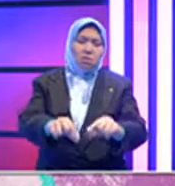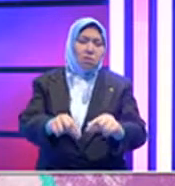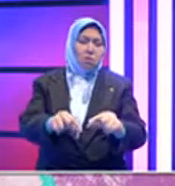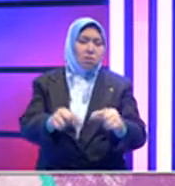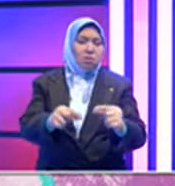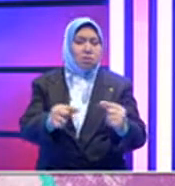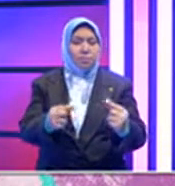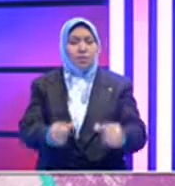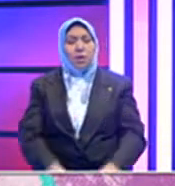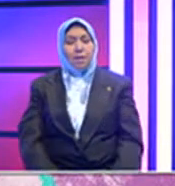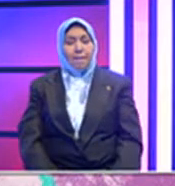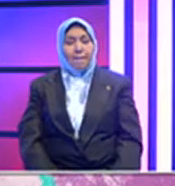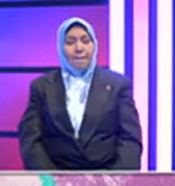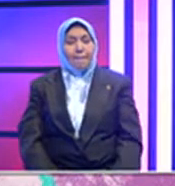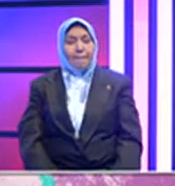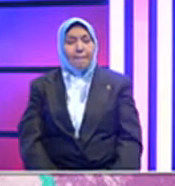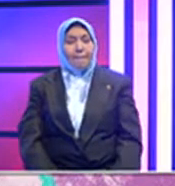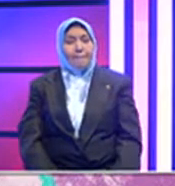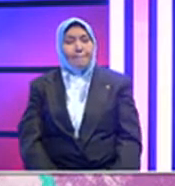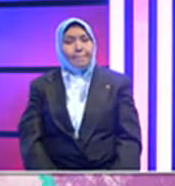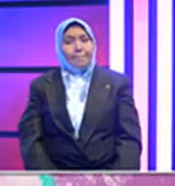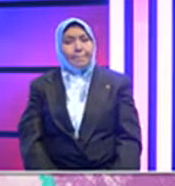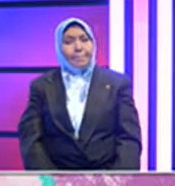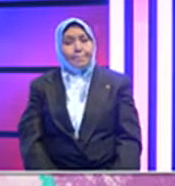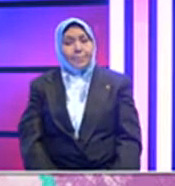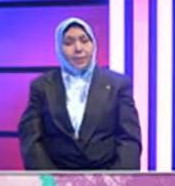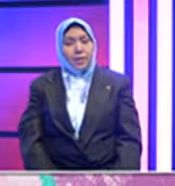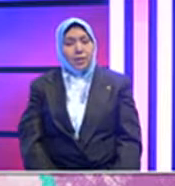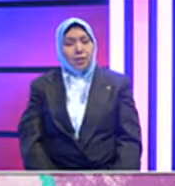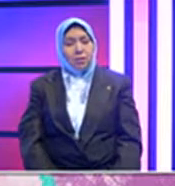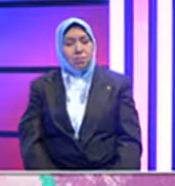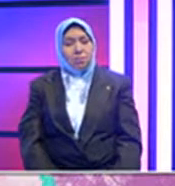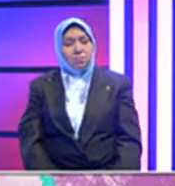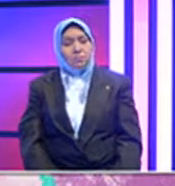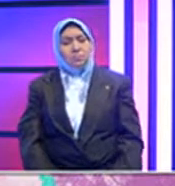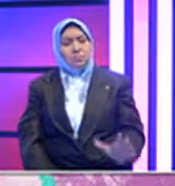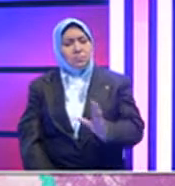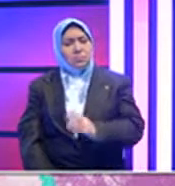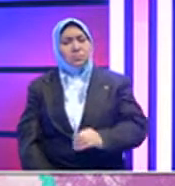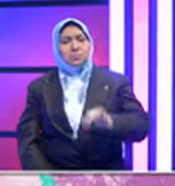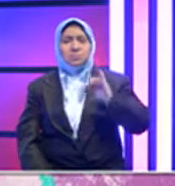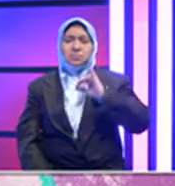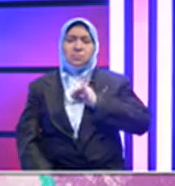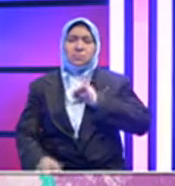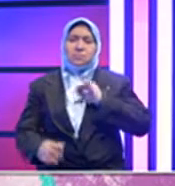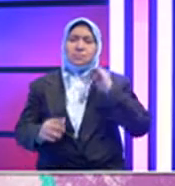kuadrat a the lounge Hai walailu